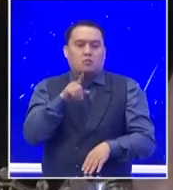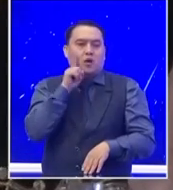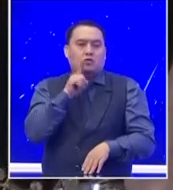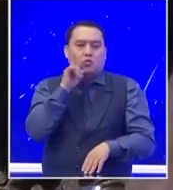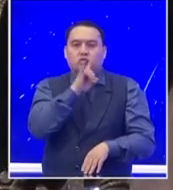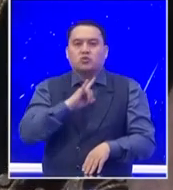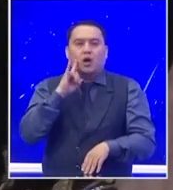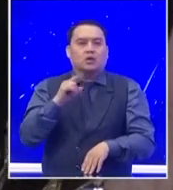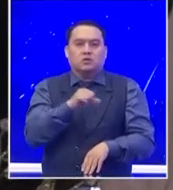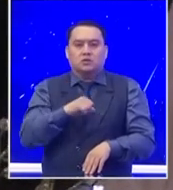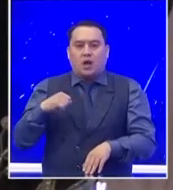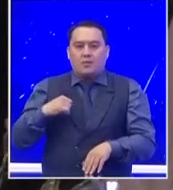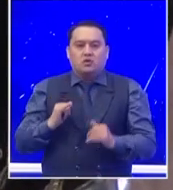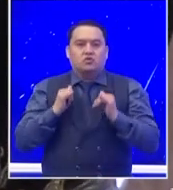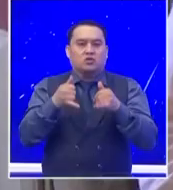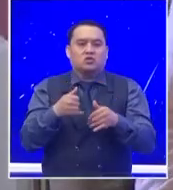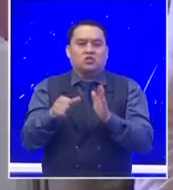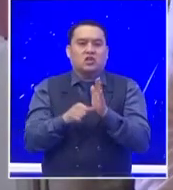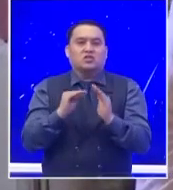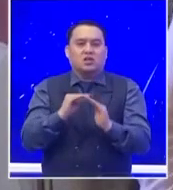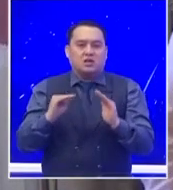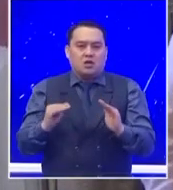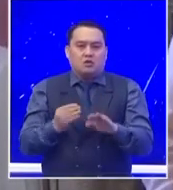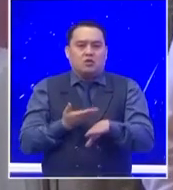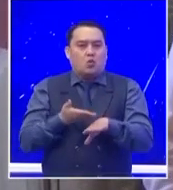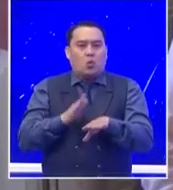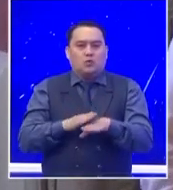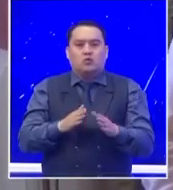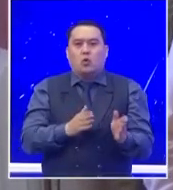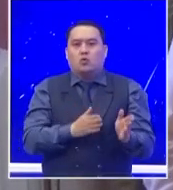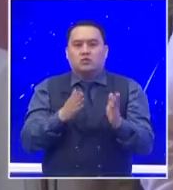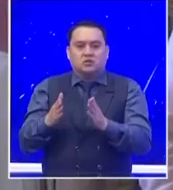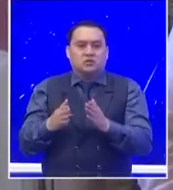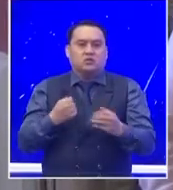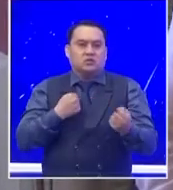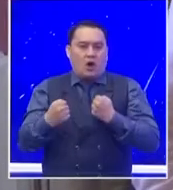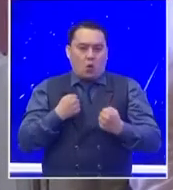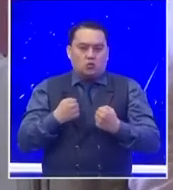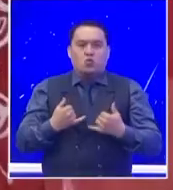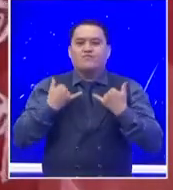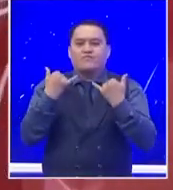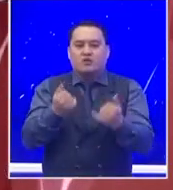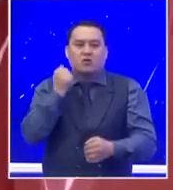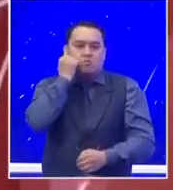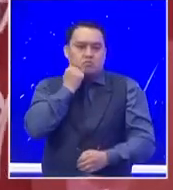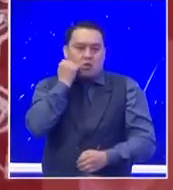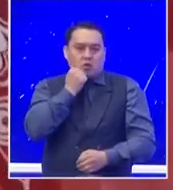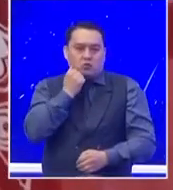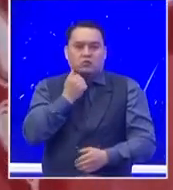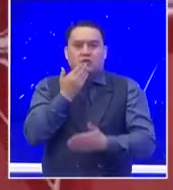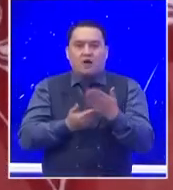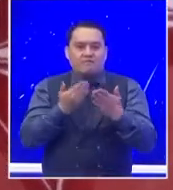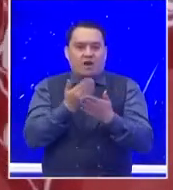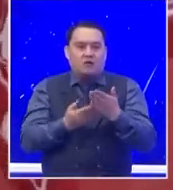женщине пришлось самой ставить на ноги 6 детей. Однако эти трудности лишь закалили ее. Сегодня она уважаемая апак, который приходит за